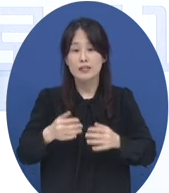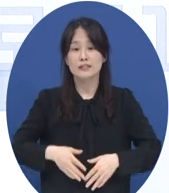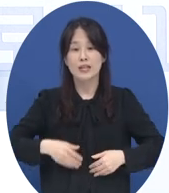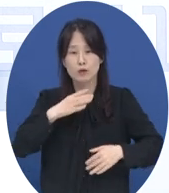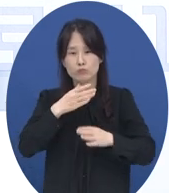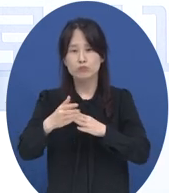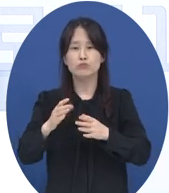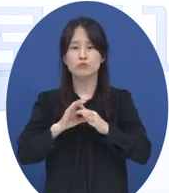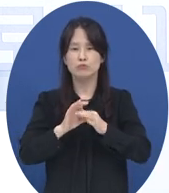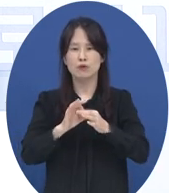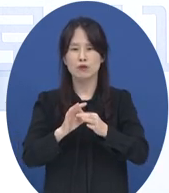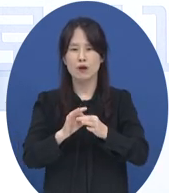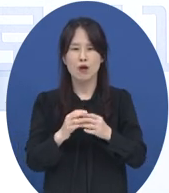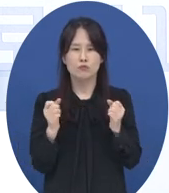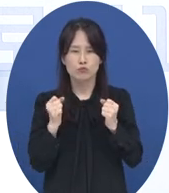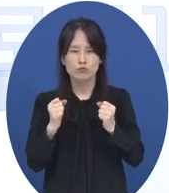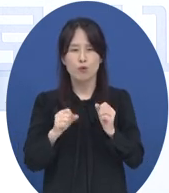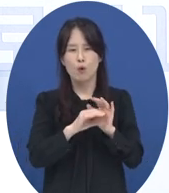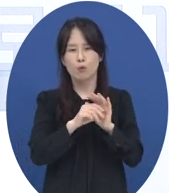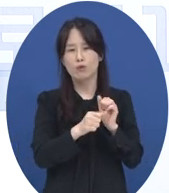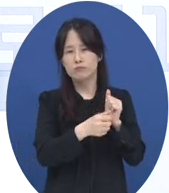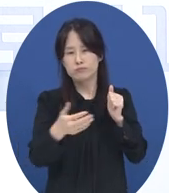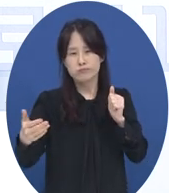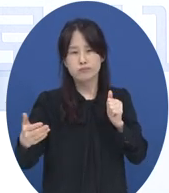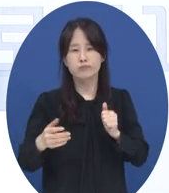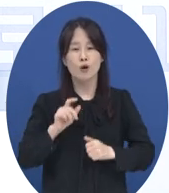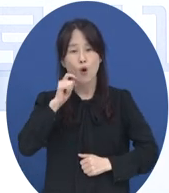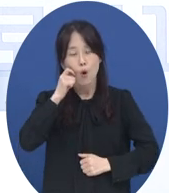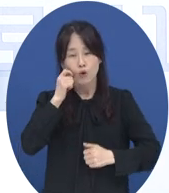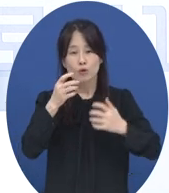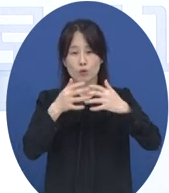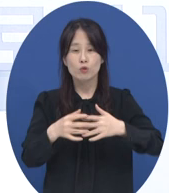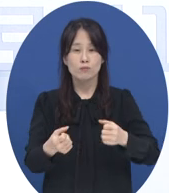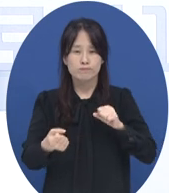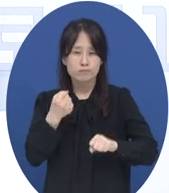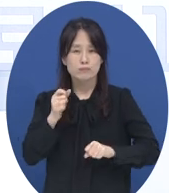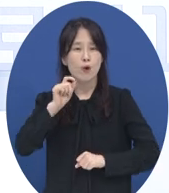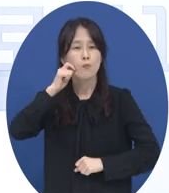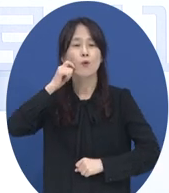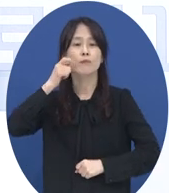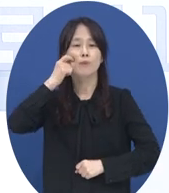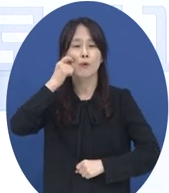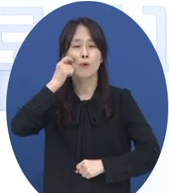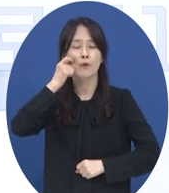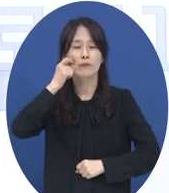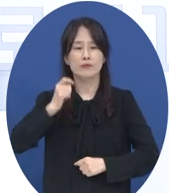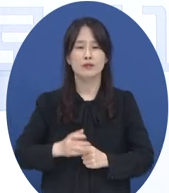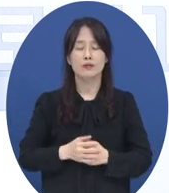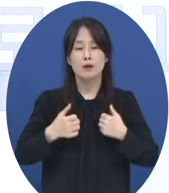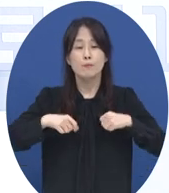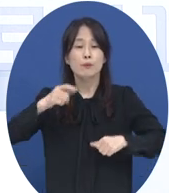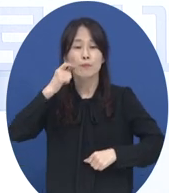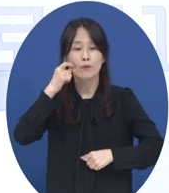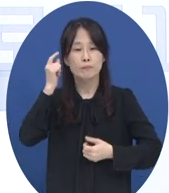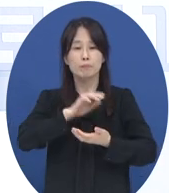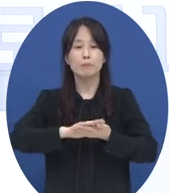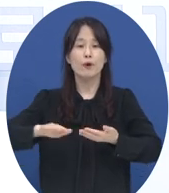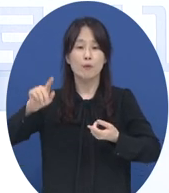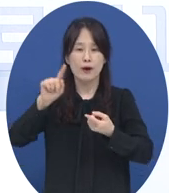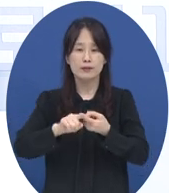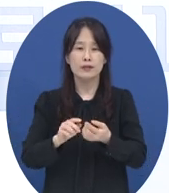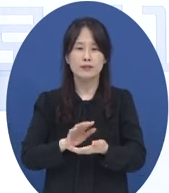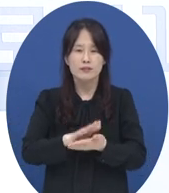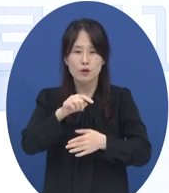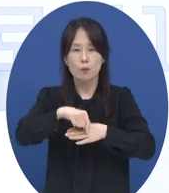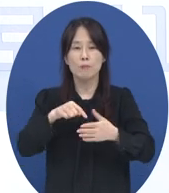경색과 코로나 확산이라는 어려운 조건 속에서도 포기할 수 없는 평화의 길에 대한 도민의 열망을